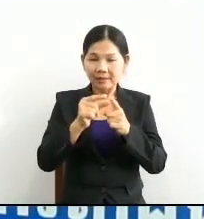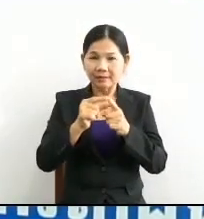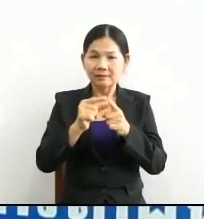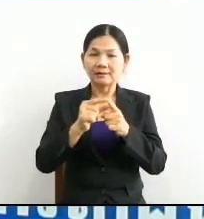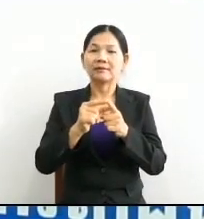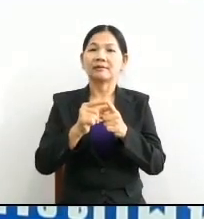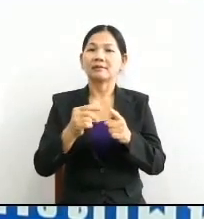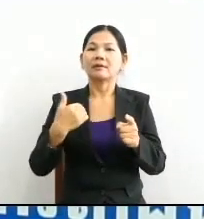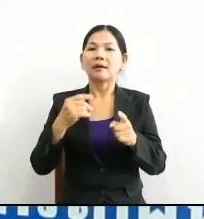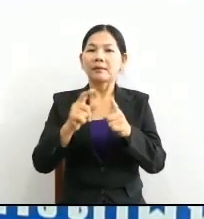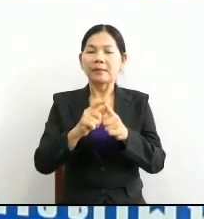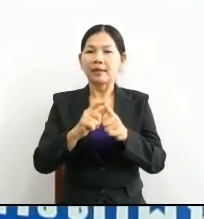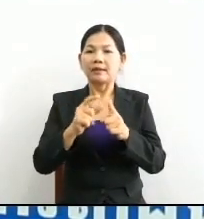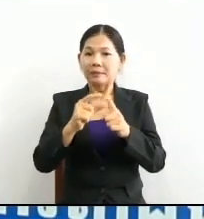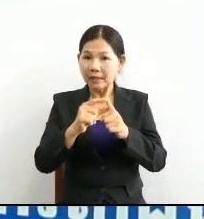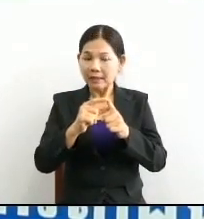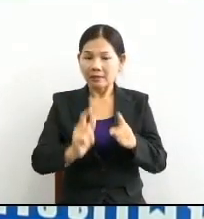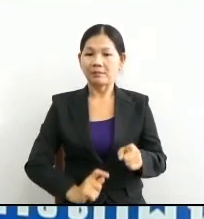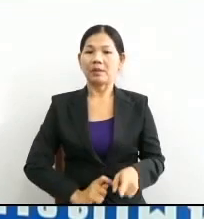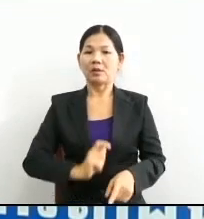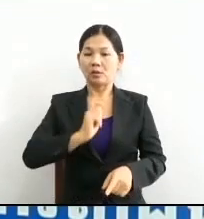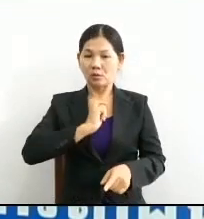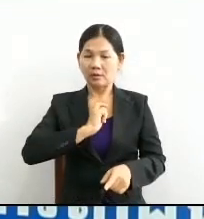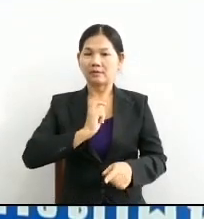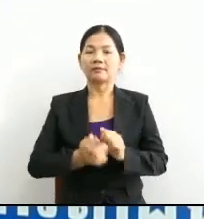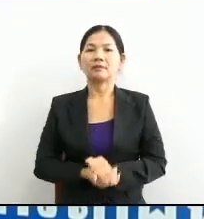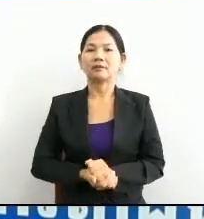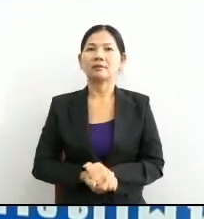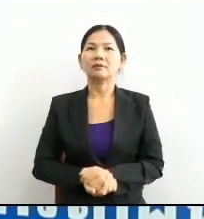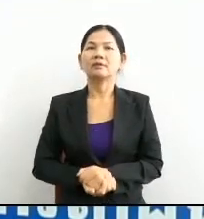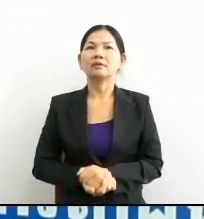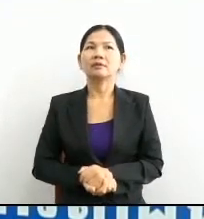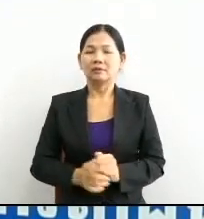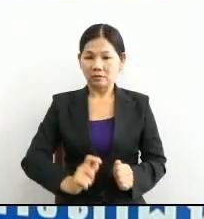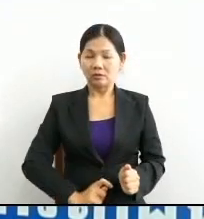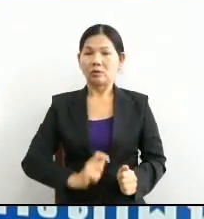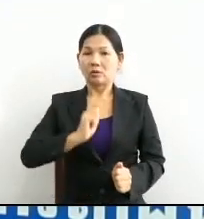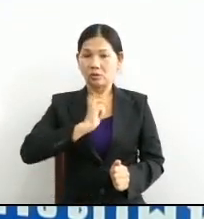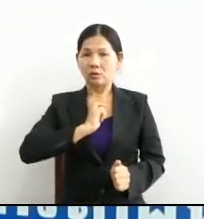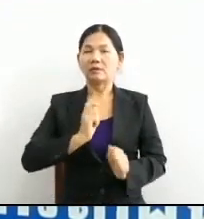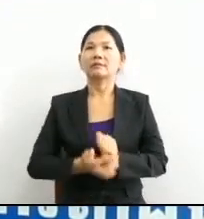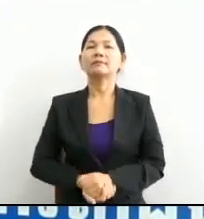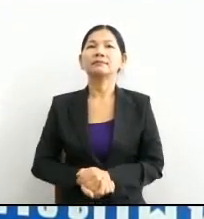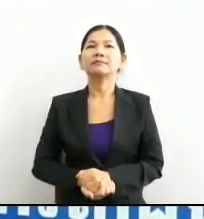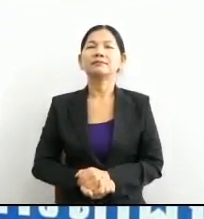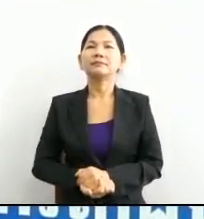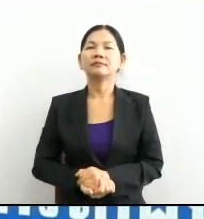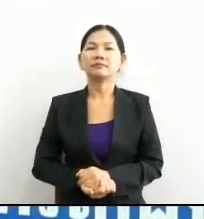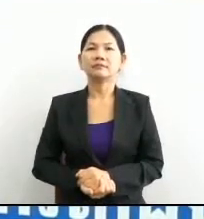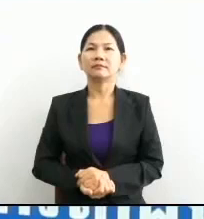nâng pi á rùa nè nó cầu ai con xoay đó sắp tiết sắp nâng pi rùa nè nhưng